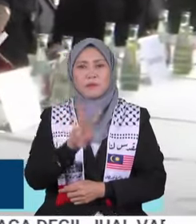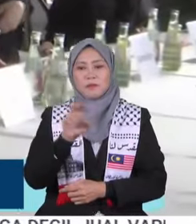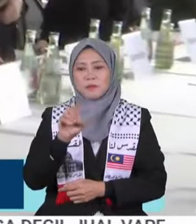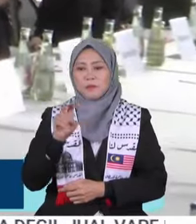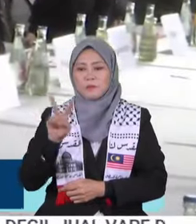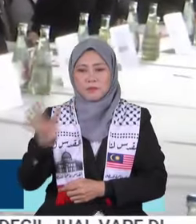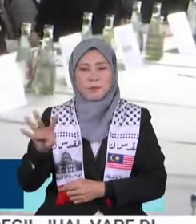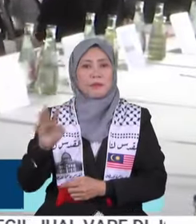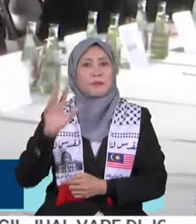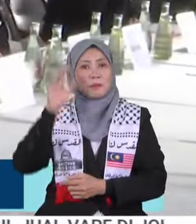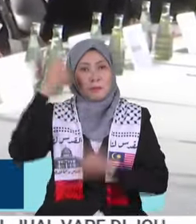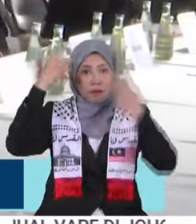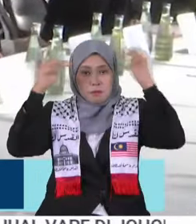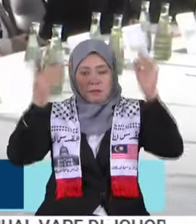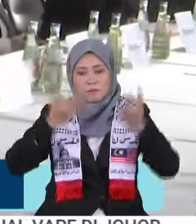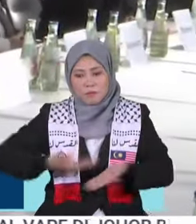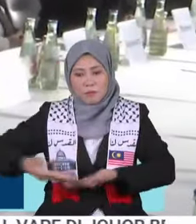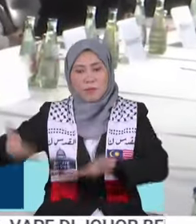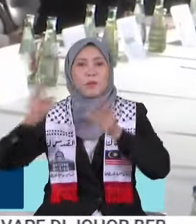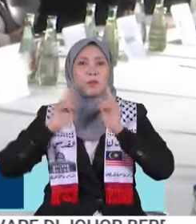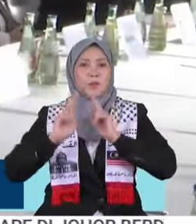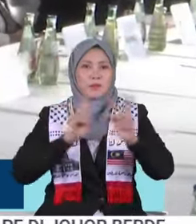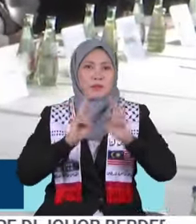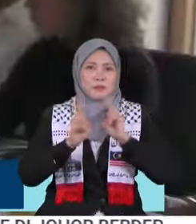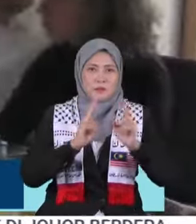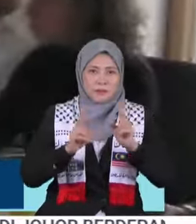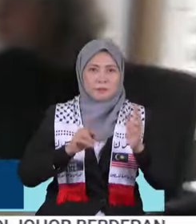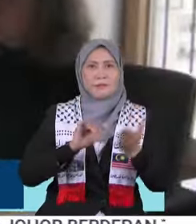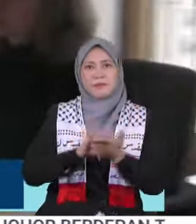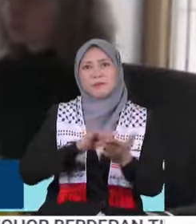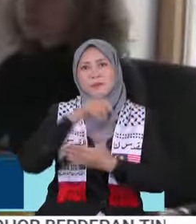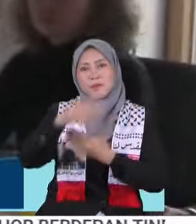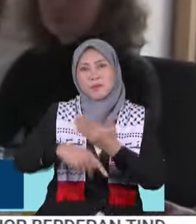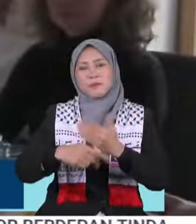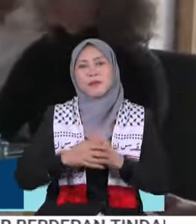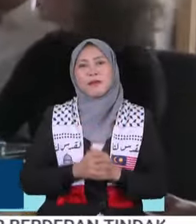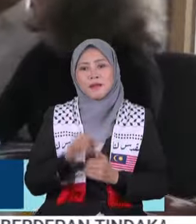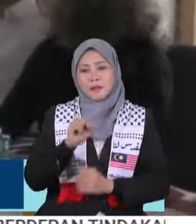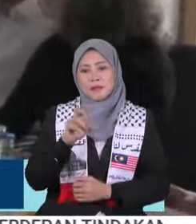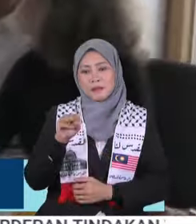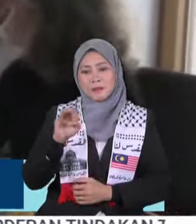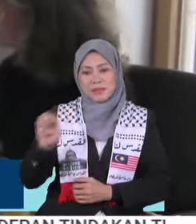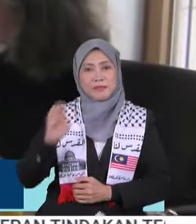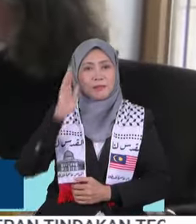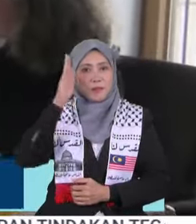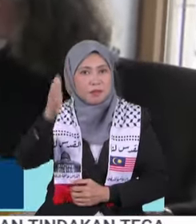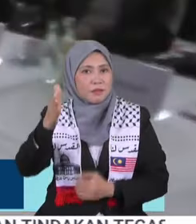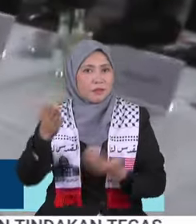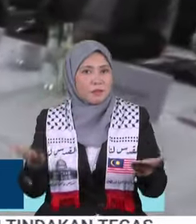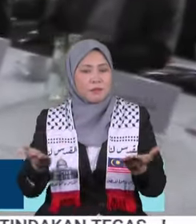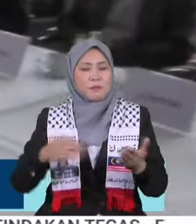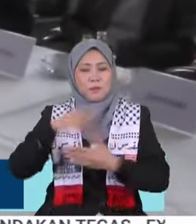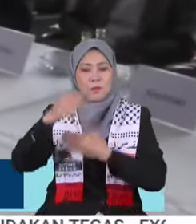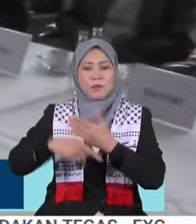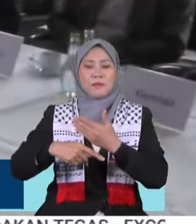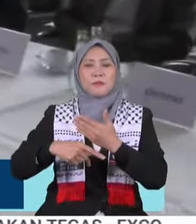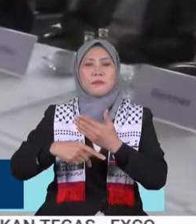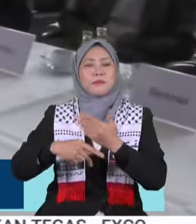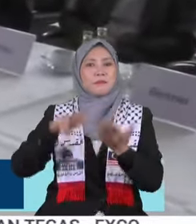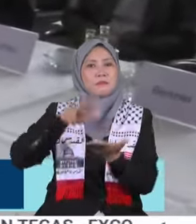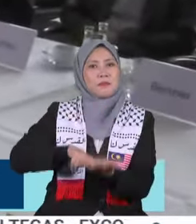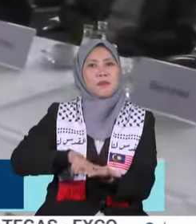2024. Perdana Menteri dijemput memberi ucap tama pada program tersebut. SME Future Day merupakan sebuah program